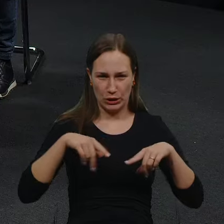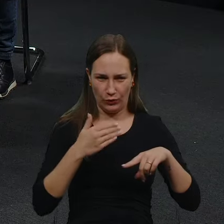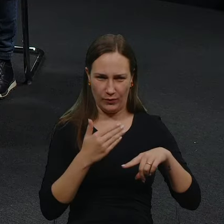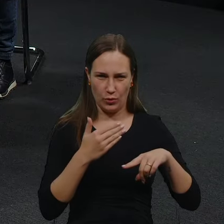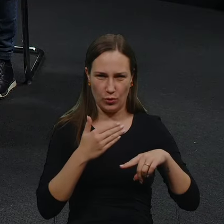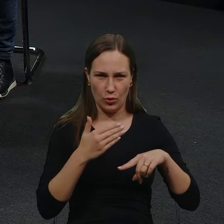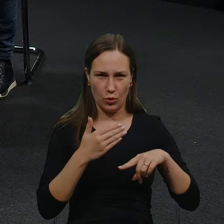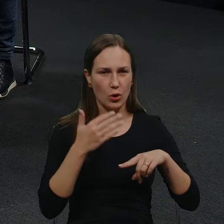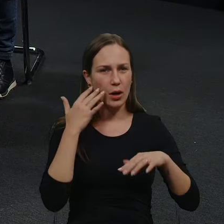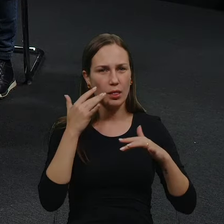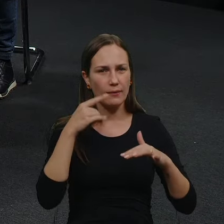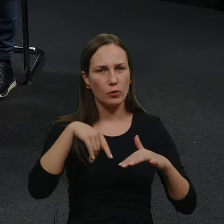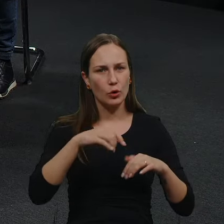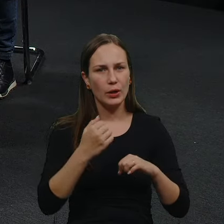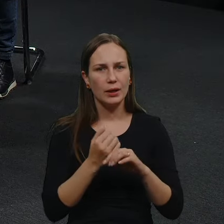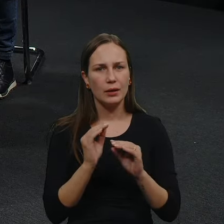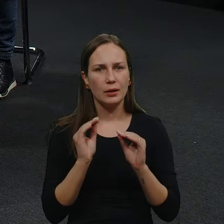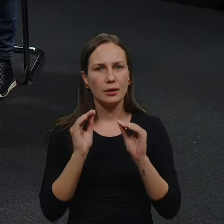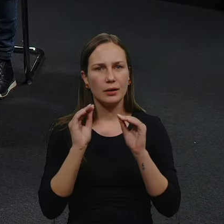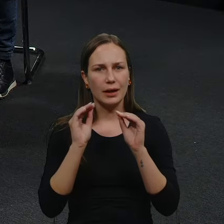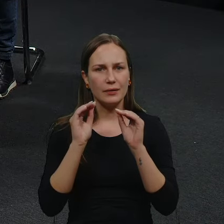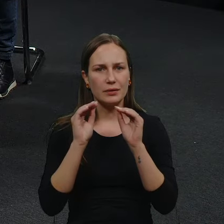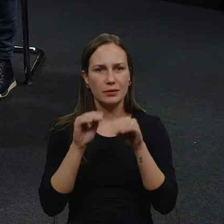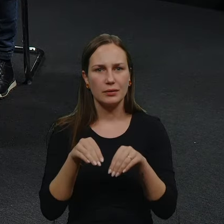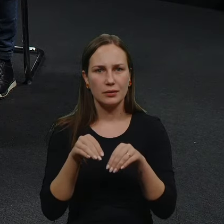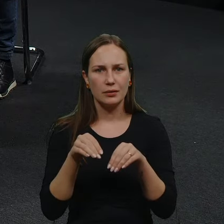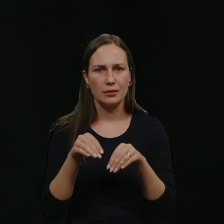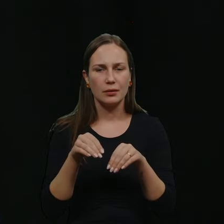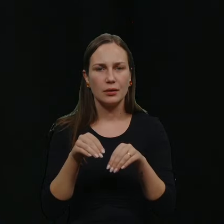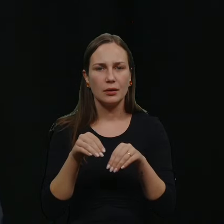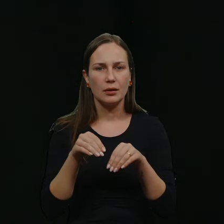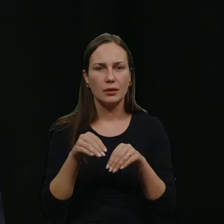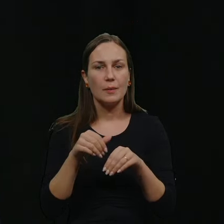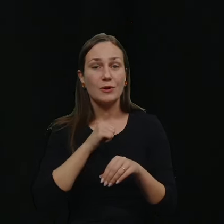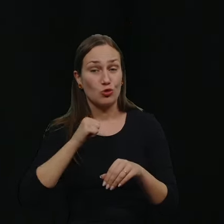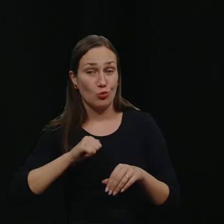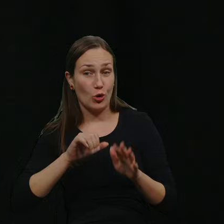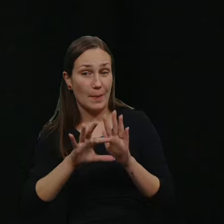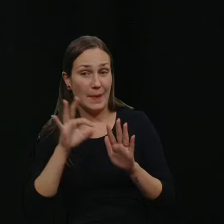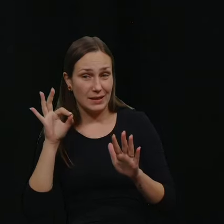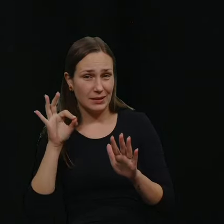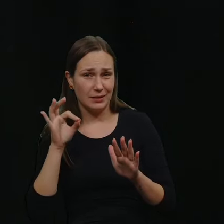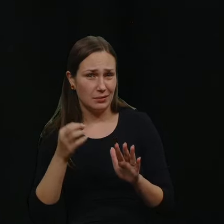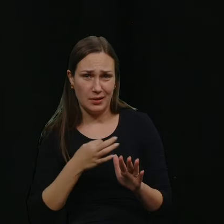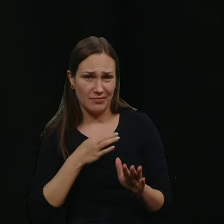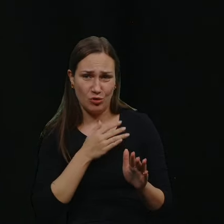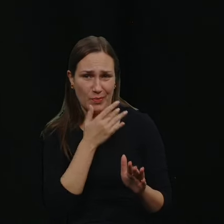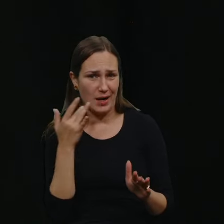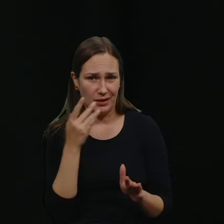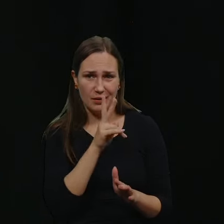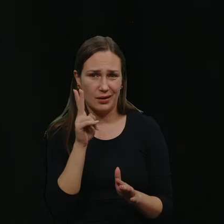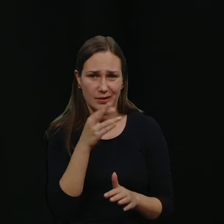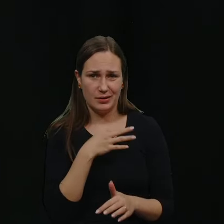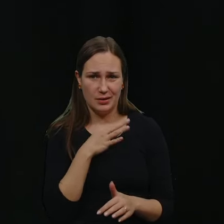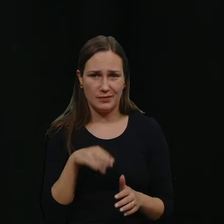tai jie galvoja, kad reikia įvesti ir naujus. Ir žiūrenkantis asmenybę, žmonėms nebuvo svarbu, kuriai partijai jis